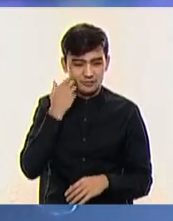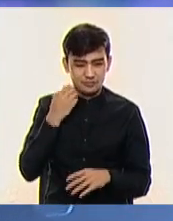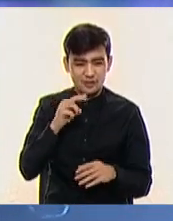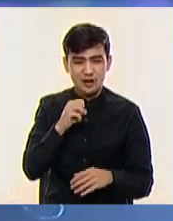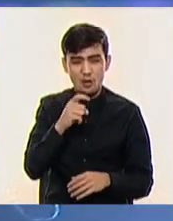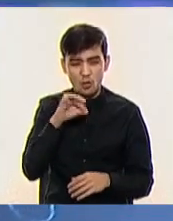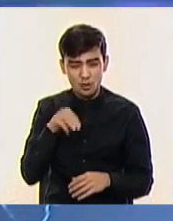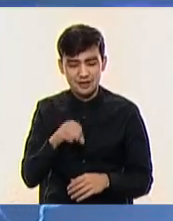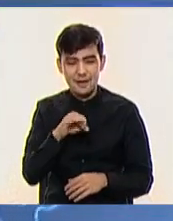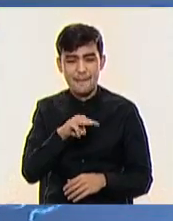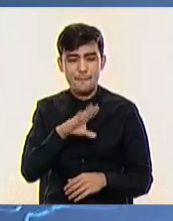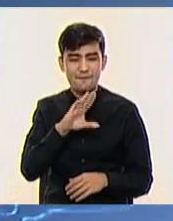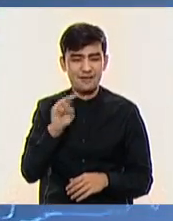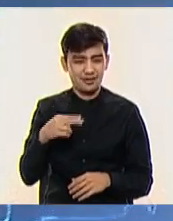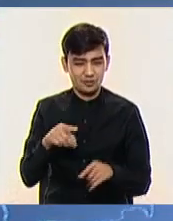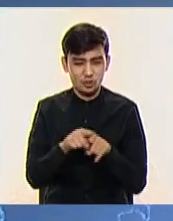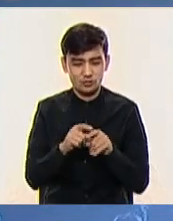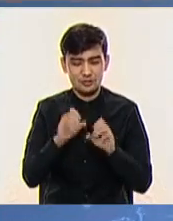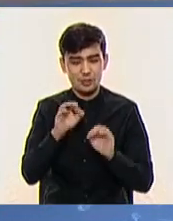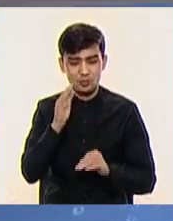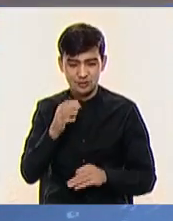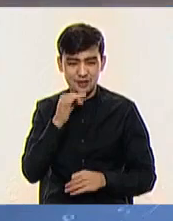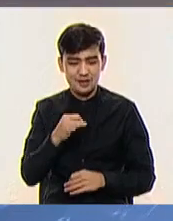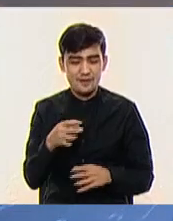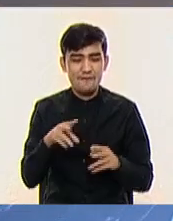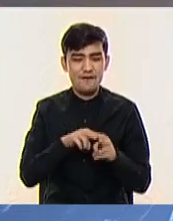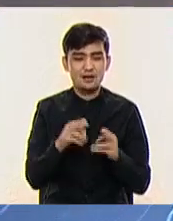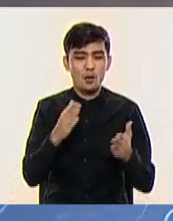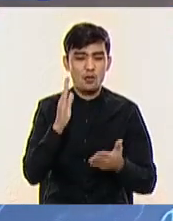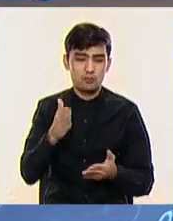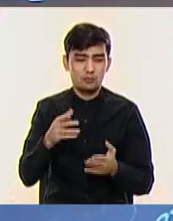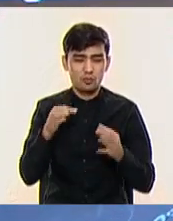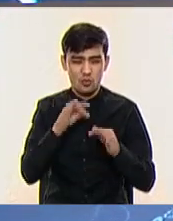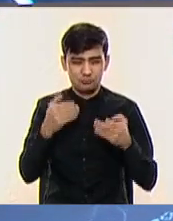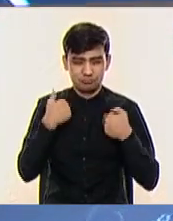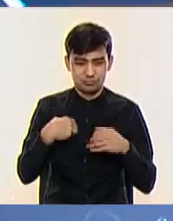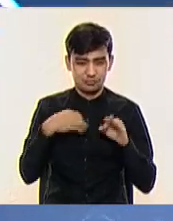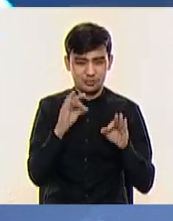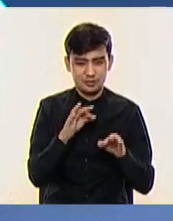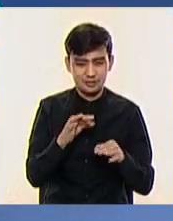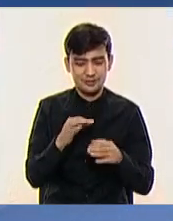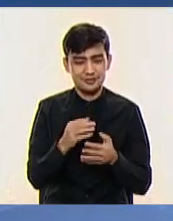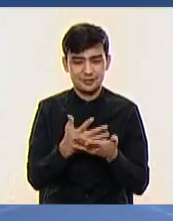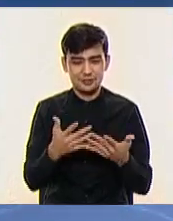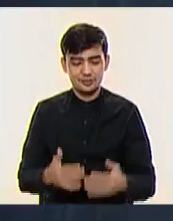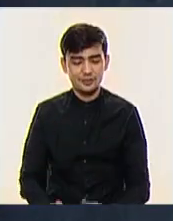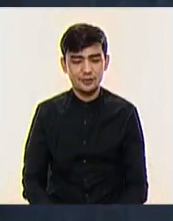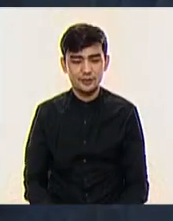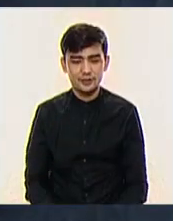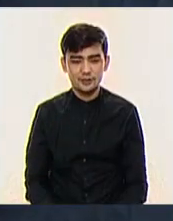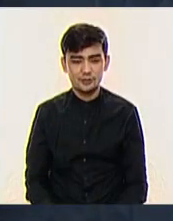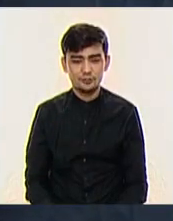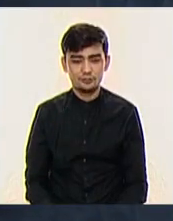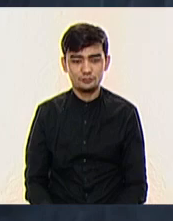Какие чиновники уже сдали отчеты и как декларирование повлияет на жизнь казахстанцев, расскажет Зарина Беремкул.